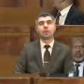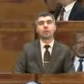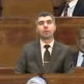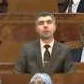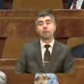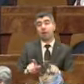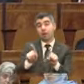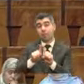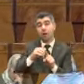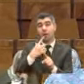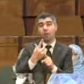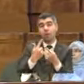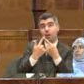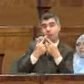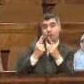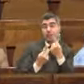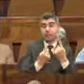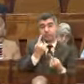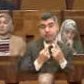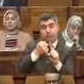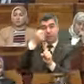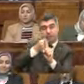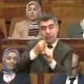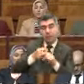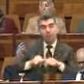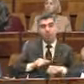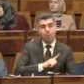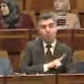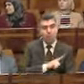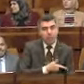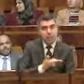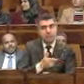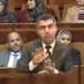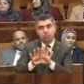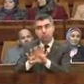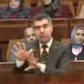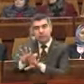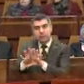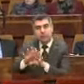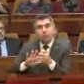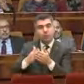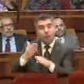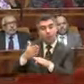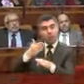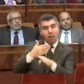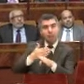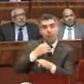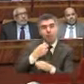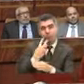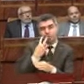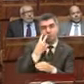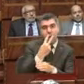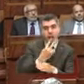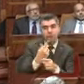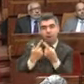بدور السلطات الأمنية ونطالبها بمزيد من المجهودات، لا سيما على مستوى الرصد والتدخلات الاستباقية، مع ضرورة مواكبة